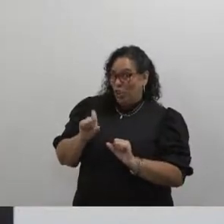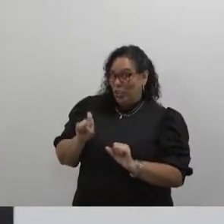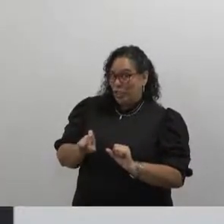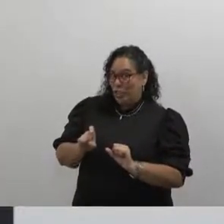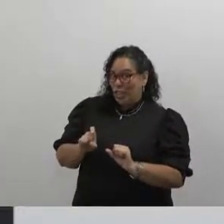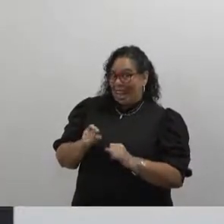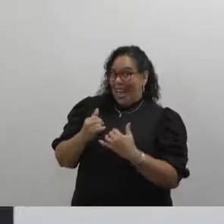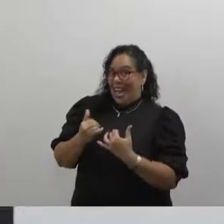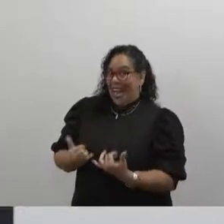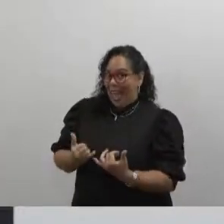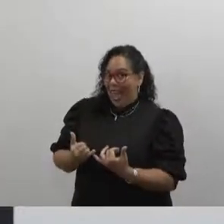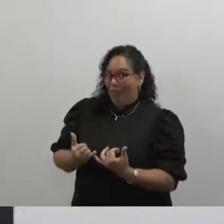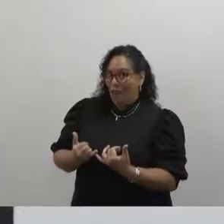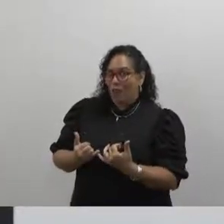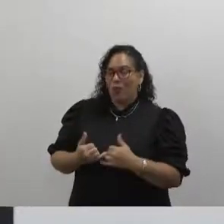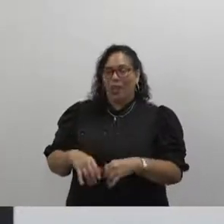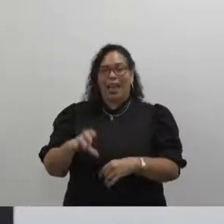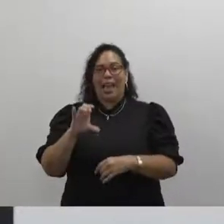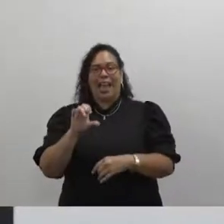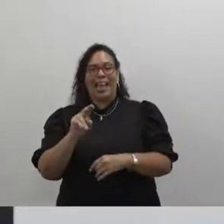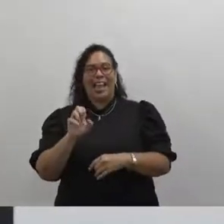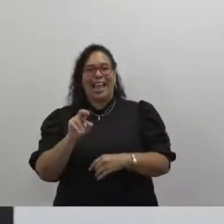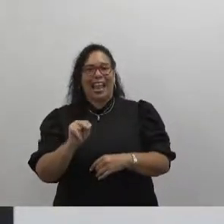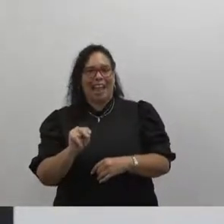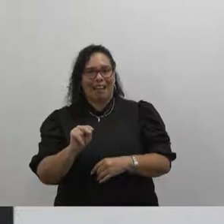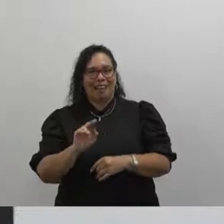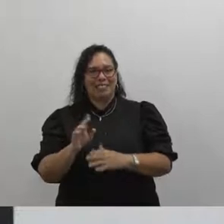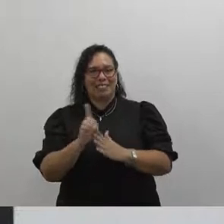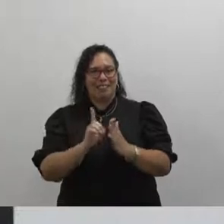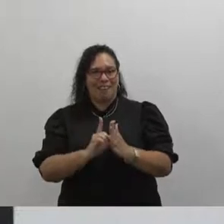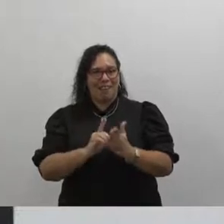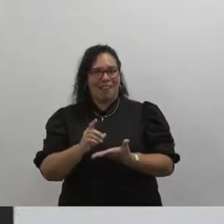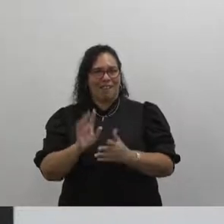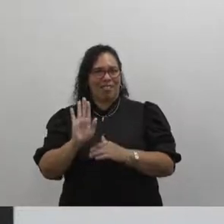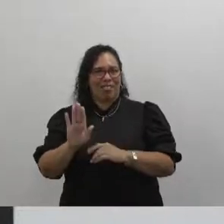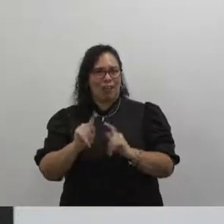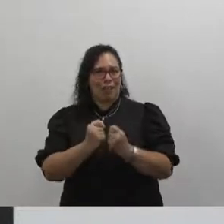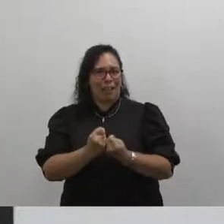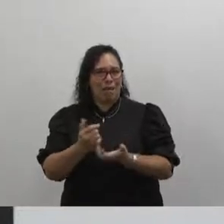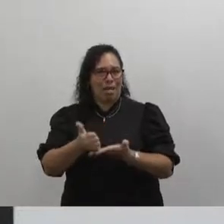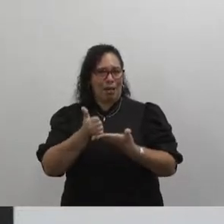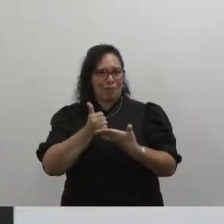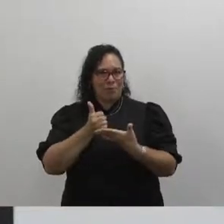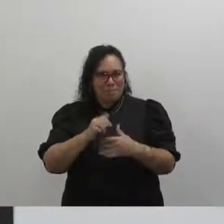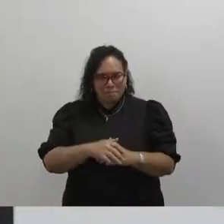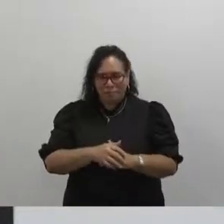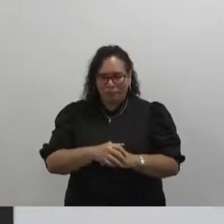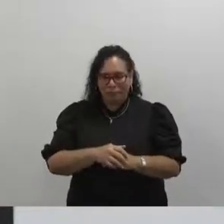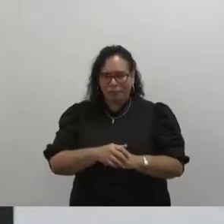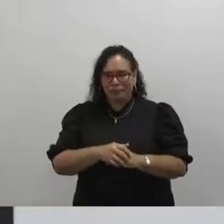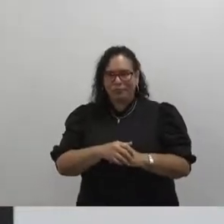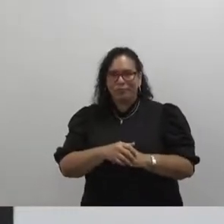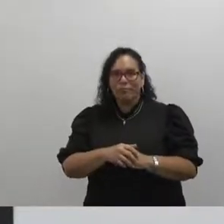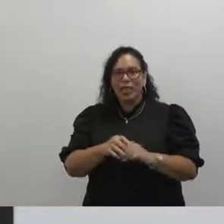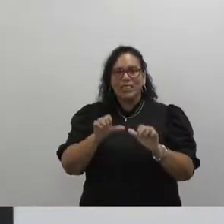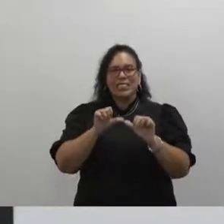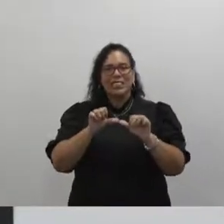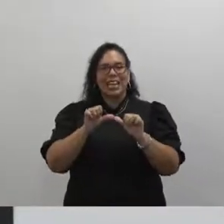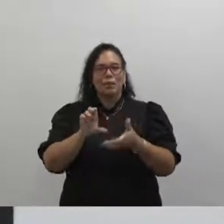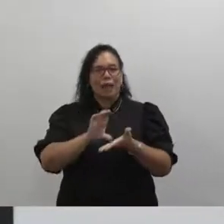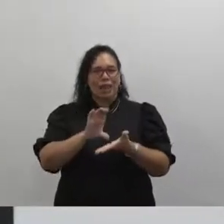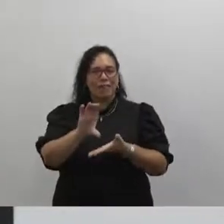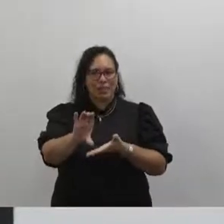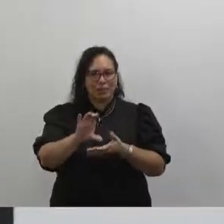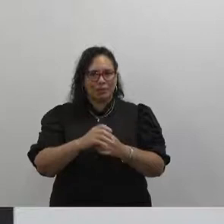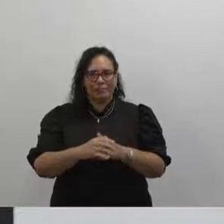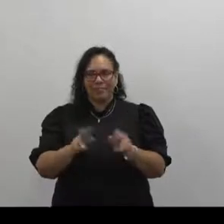chỗ bắc loài ở lời ní không tặng ơn nó ai chui dương thơ bàn khăn ông cầm rong thông một bài dương ní say